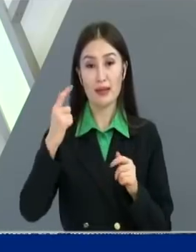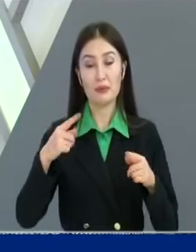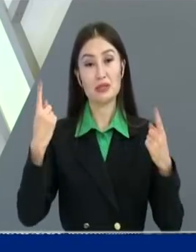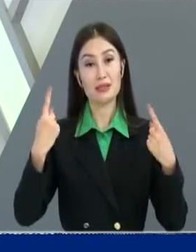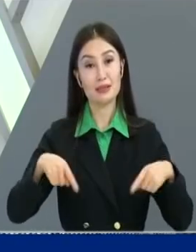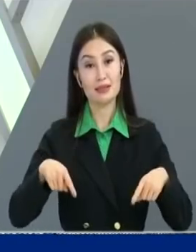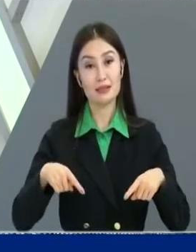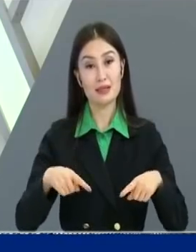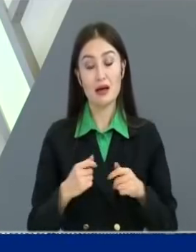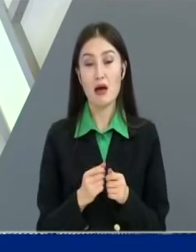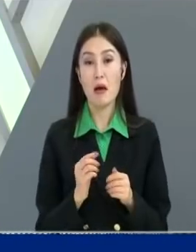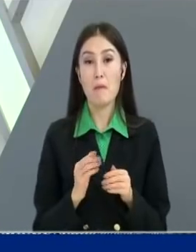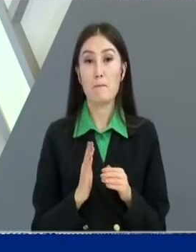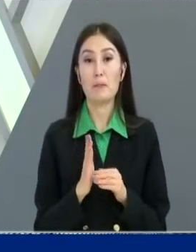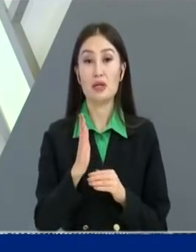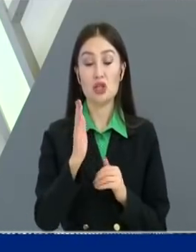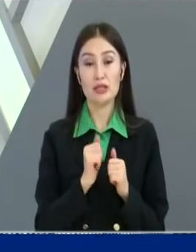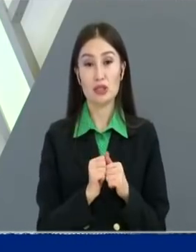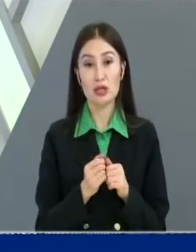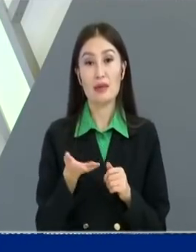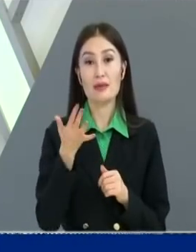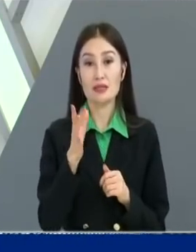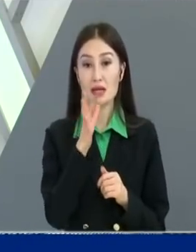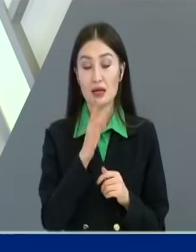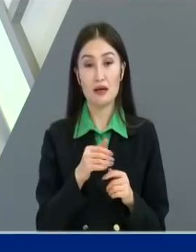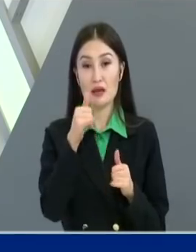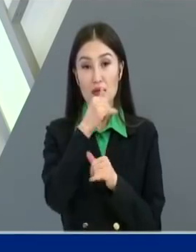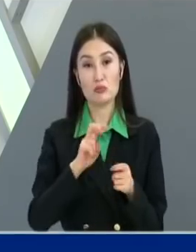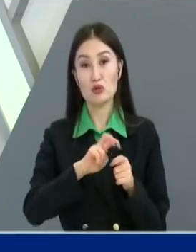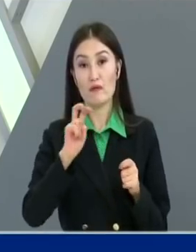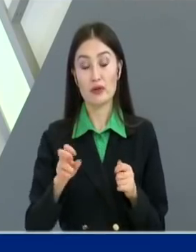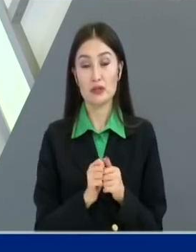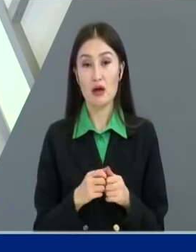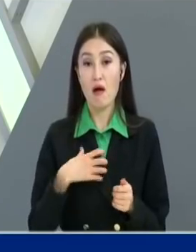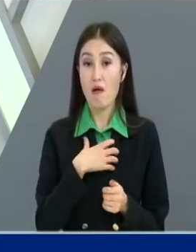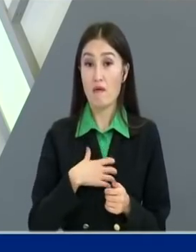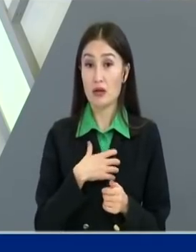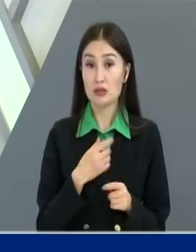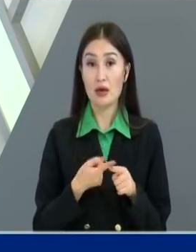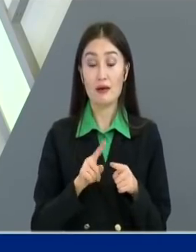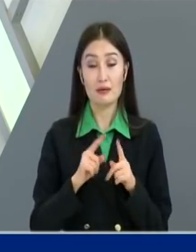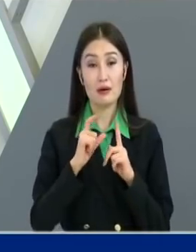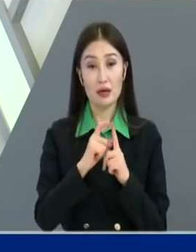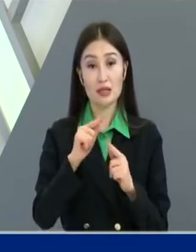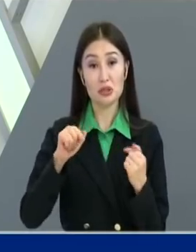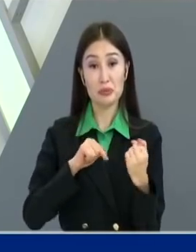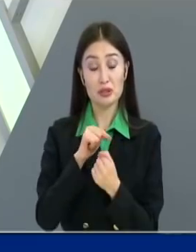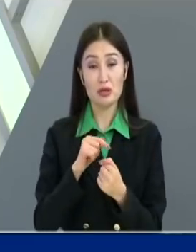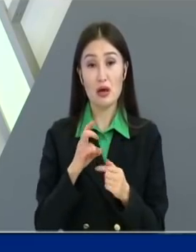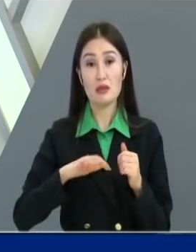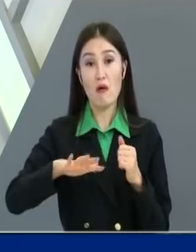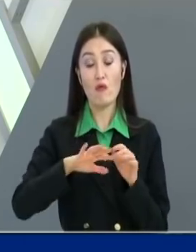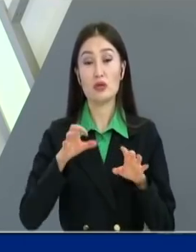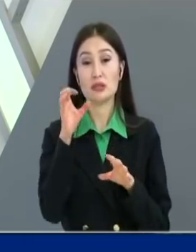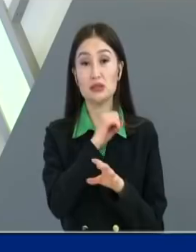мы в ближайшие там несколько лет можем не выйти. И, пожалуй, ключевой момент – это гарантия бизнесу на фоне рейдерских